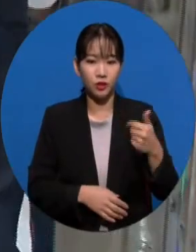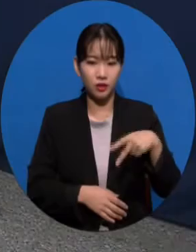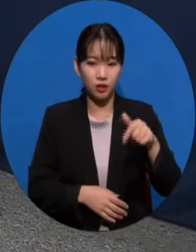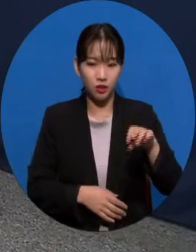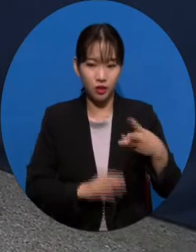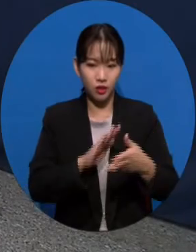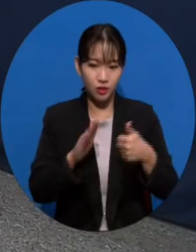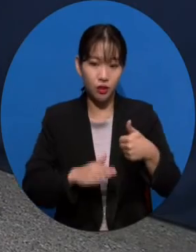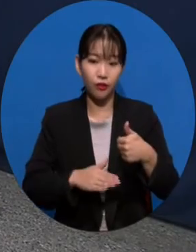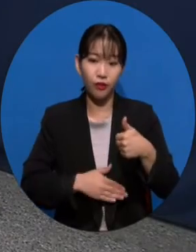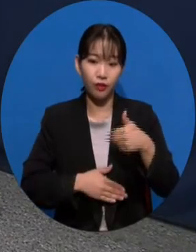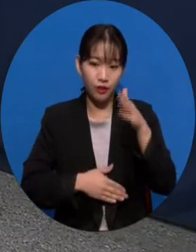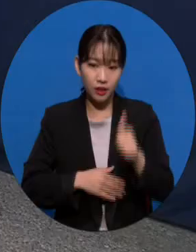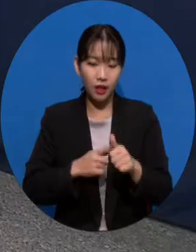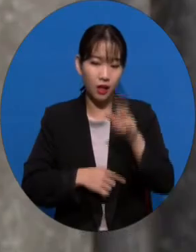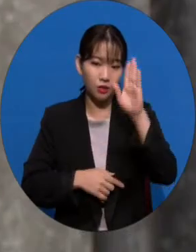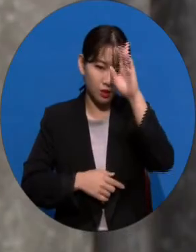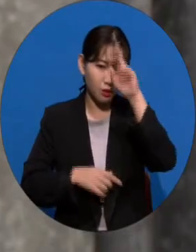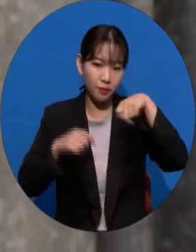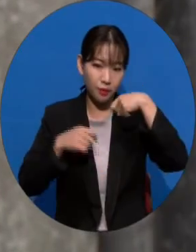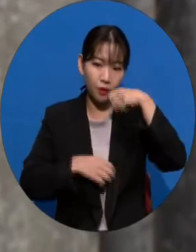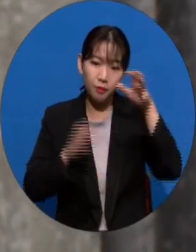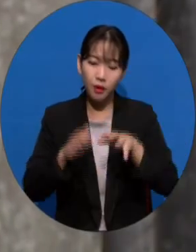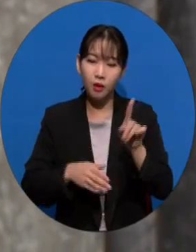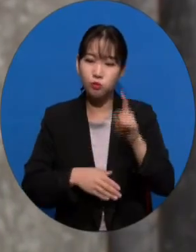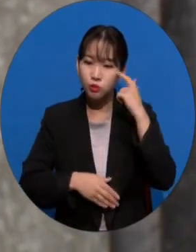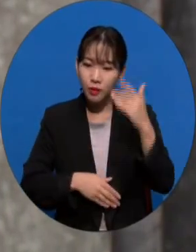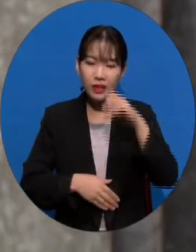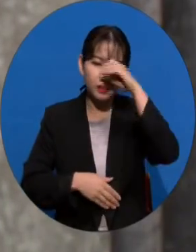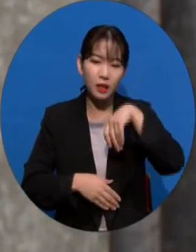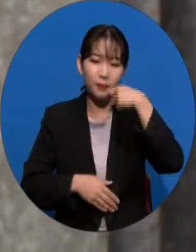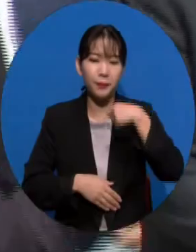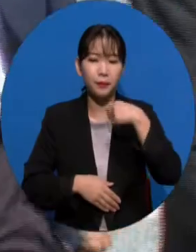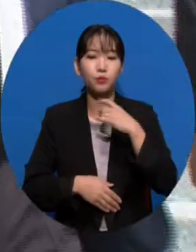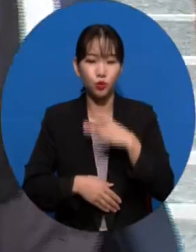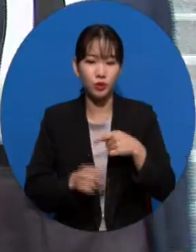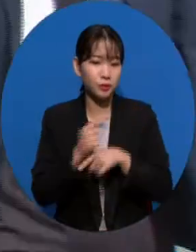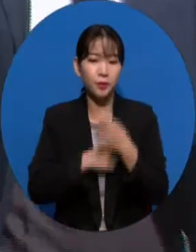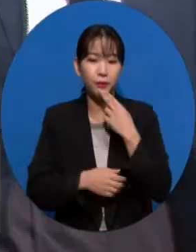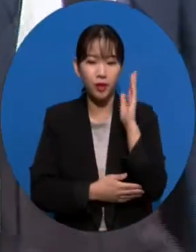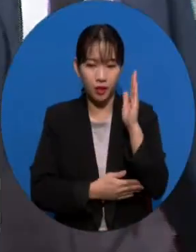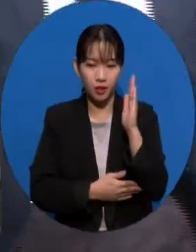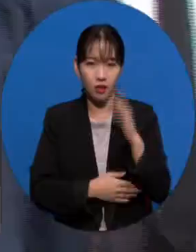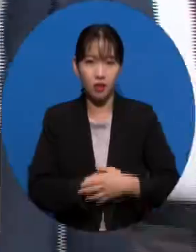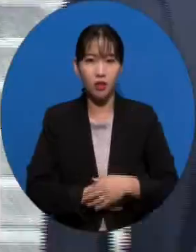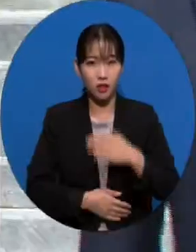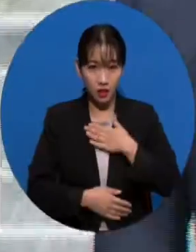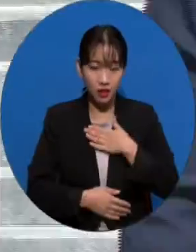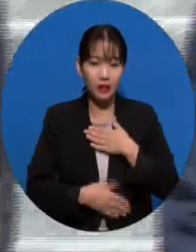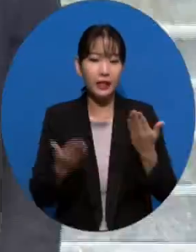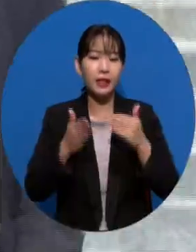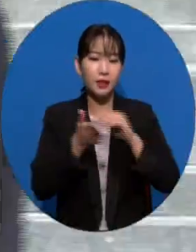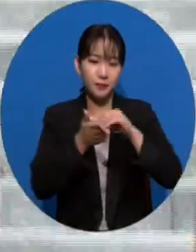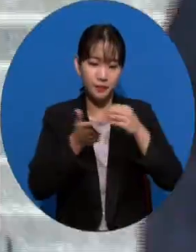총장과의 최근 오찬 회동에 대해서는 그냥 밥만 먹었다며 의미를 부여하지 말라고 했습니다. 그러면서 자신은 일을